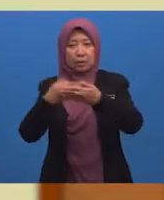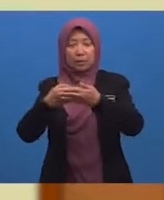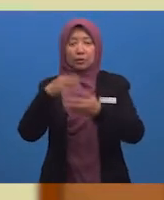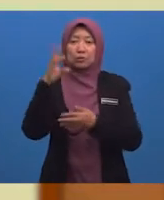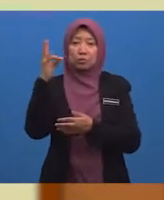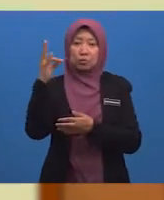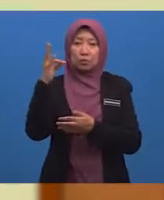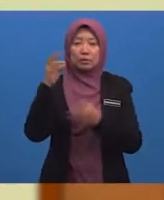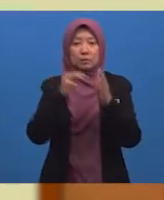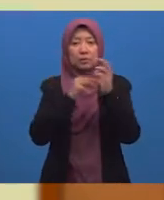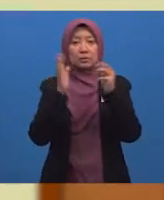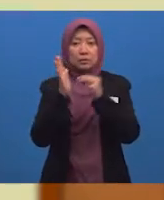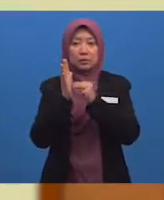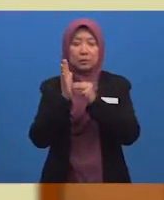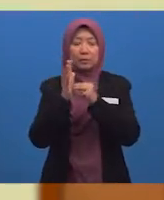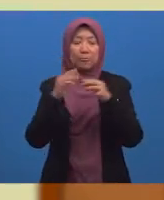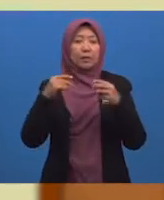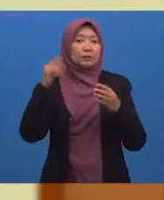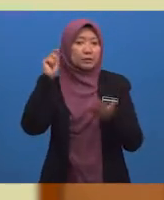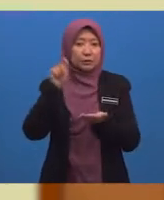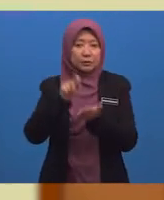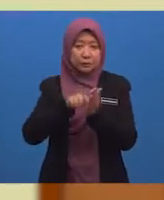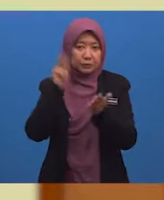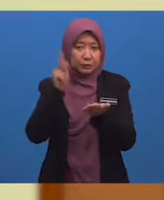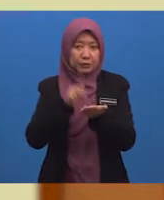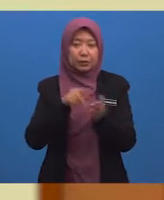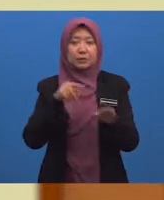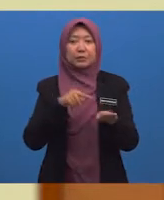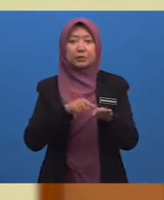sebagai institusi yang tersohor di Nusantara.